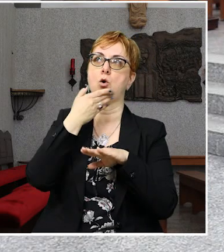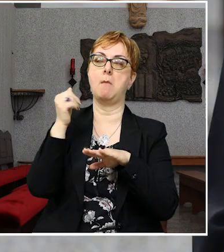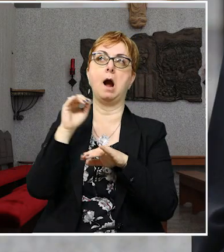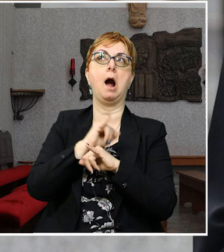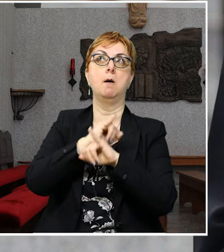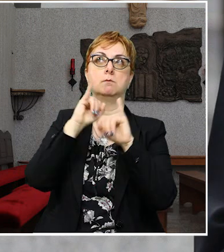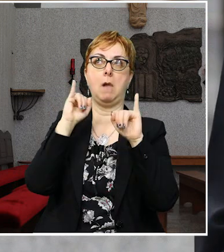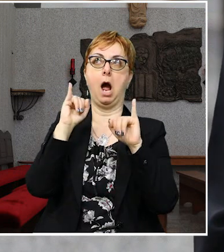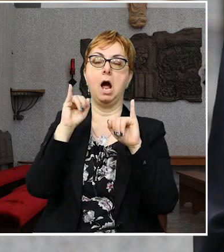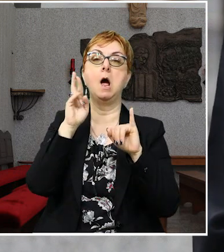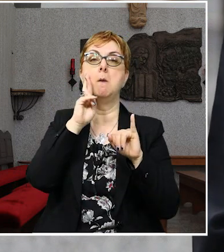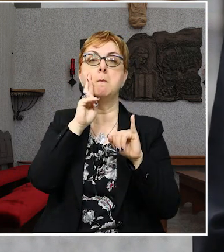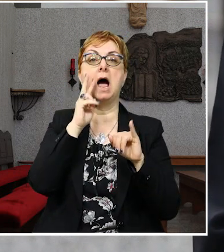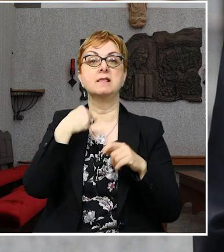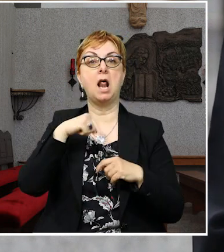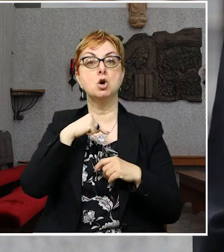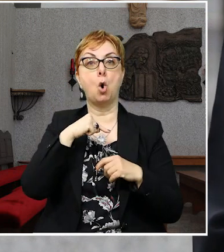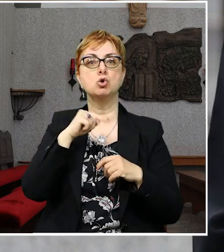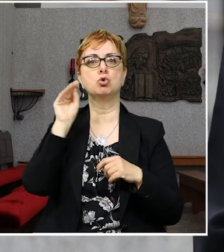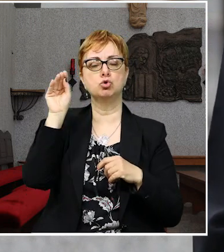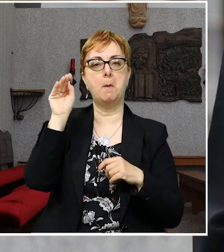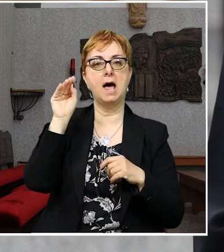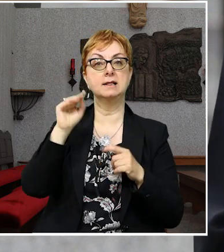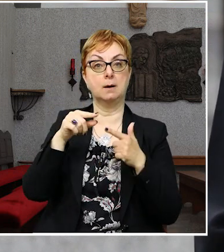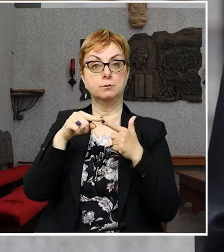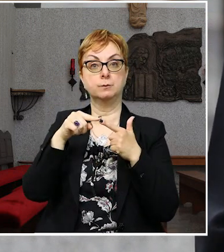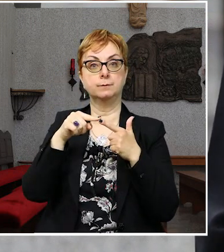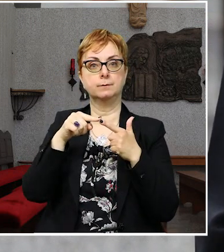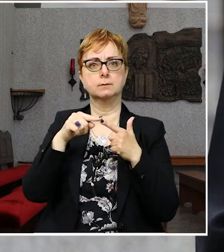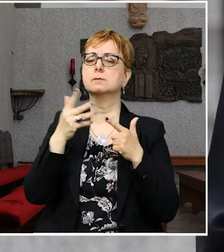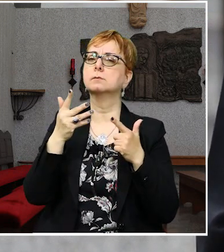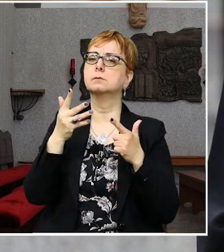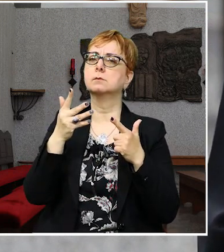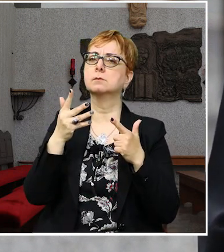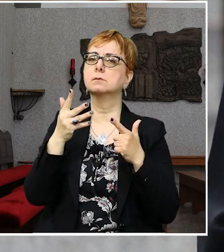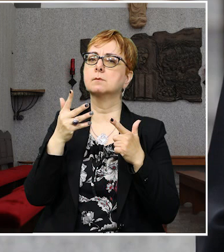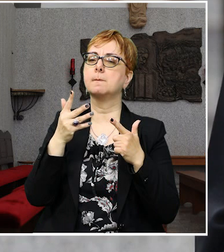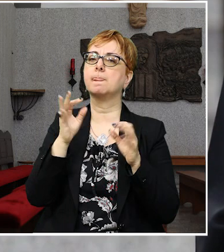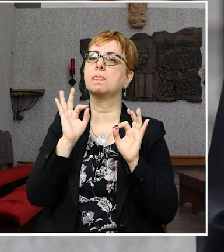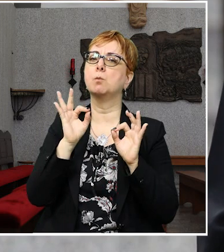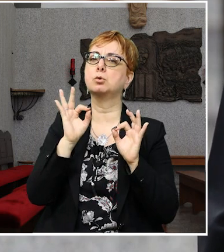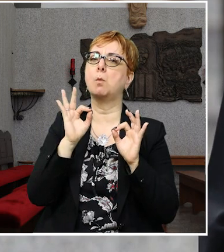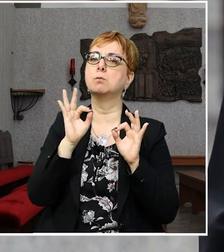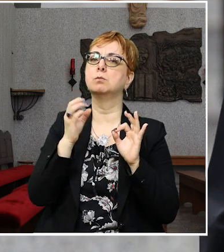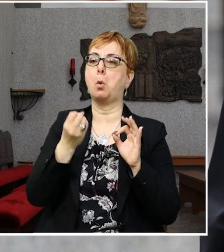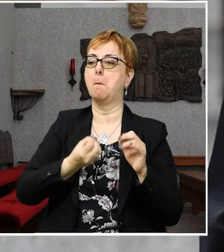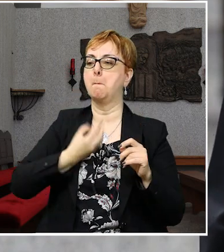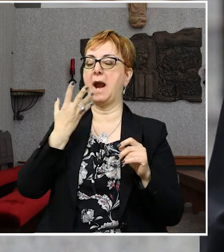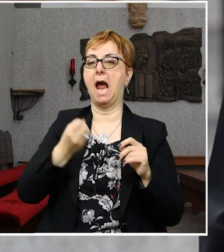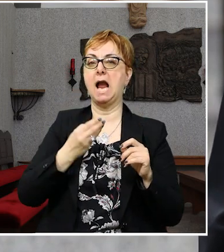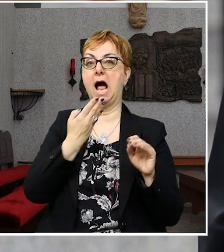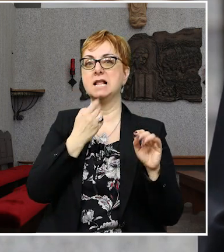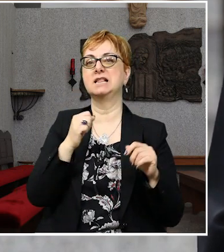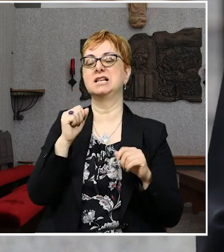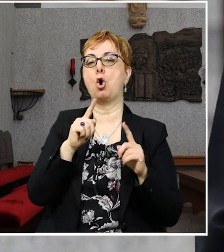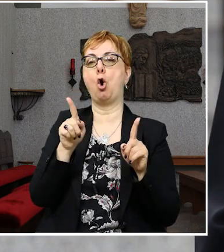quotidiano. Ma poi nel Padre nostro domandiamo che ci vengano condonati i